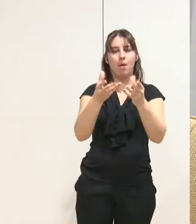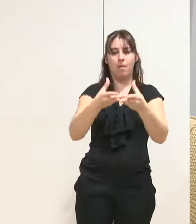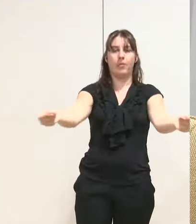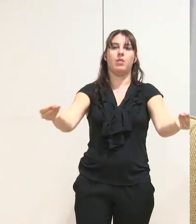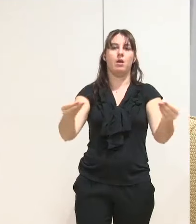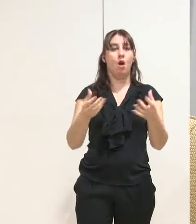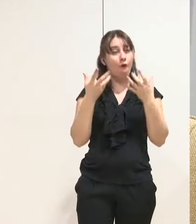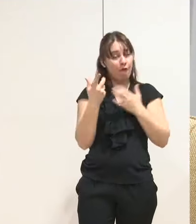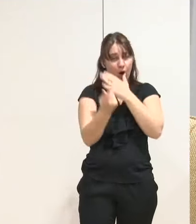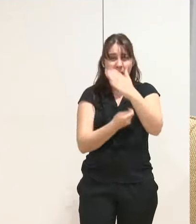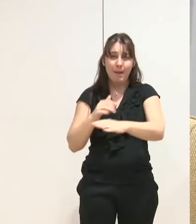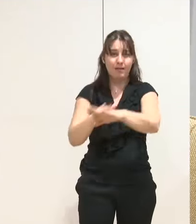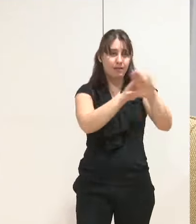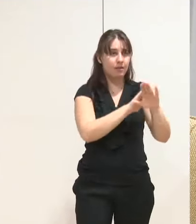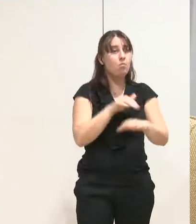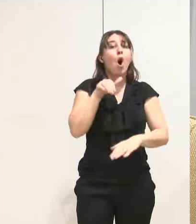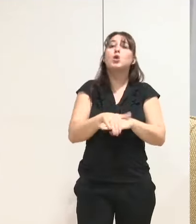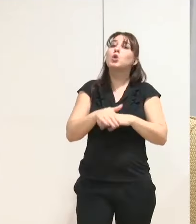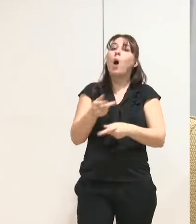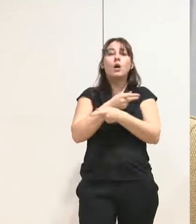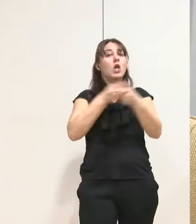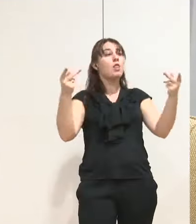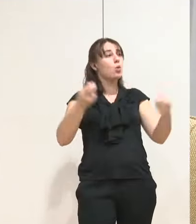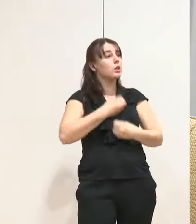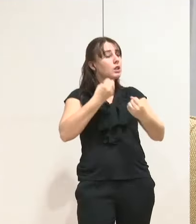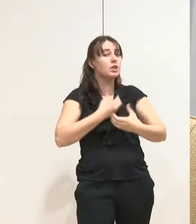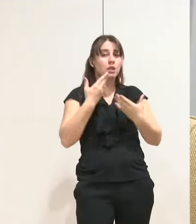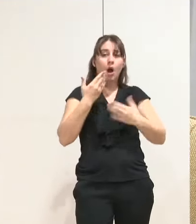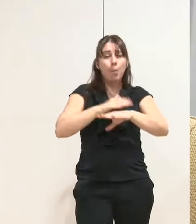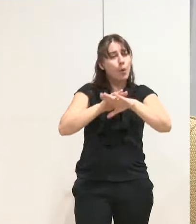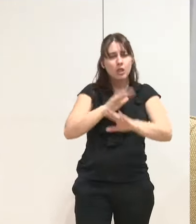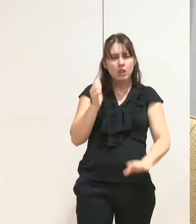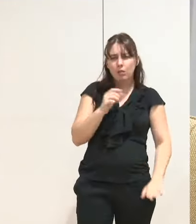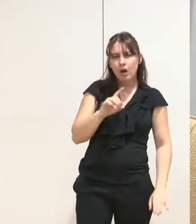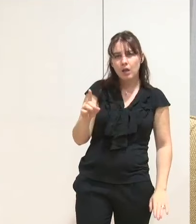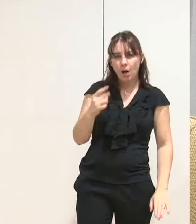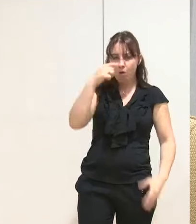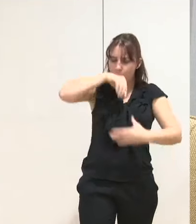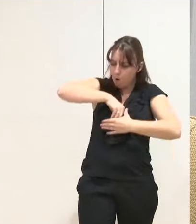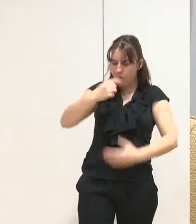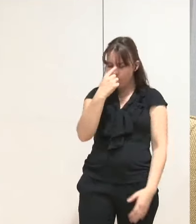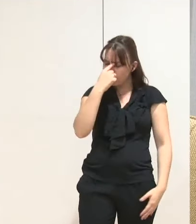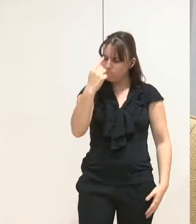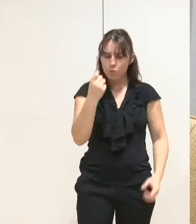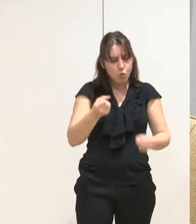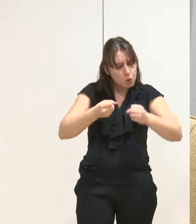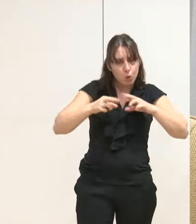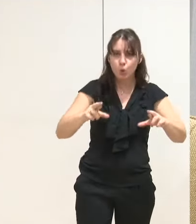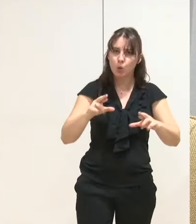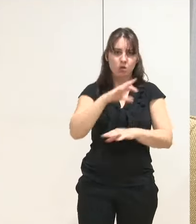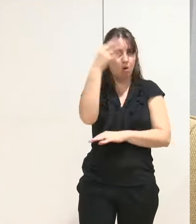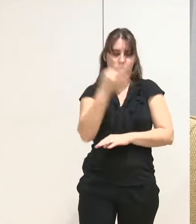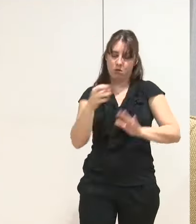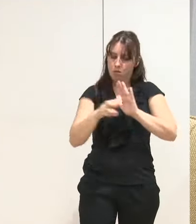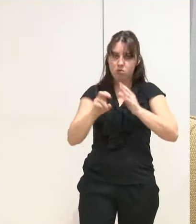vraiment envie de le souligner moi quand je vous dis ça ce soir c'est pas de la politique que je fais c'est vraiment parce que j'y crois parce que j'en suis convaincu il y a un vrai problème à